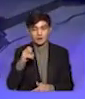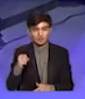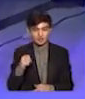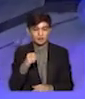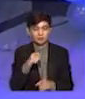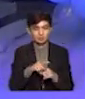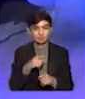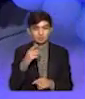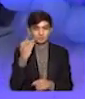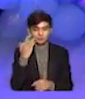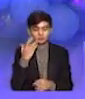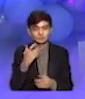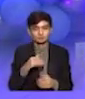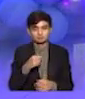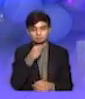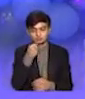қылғы шығады.